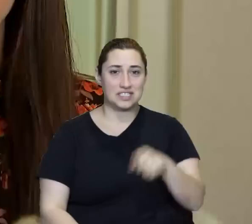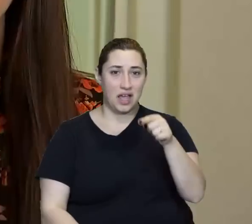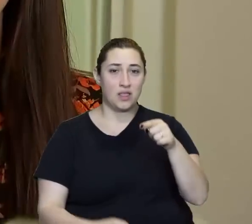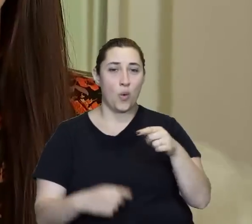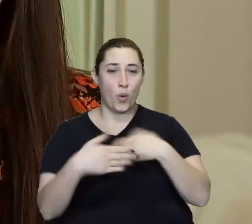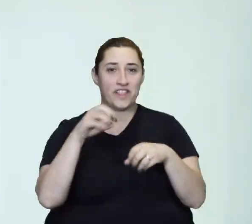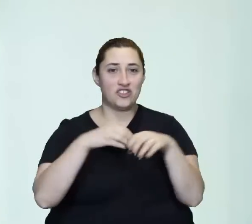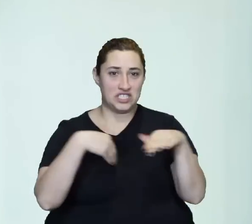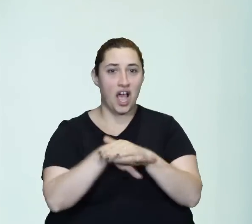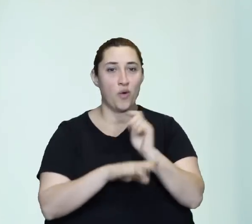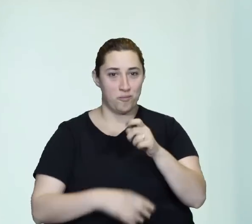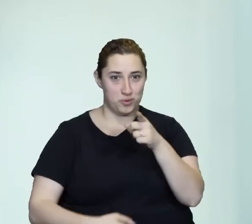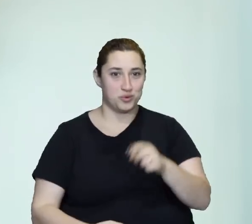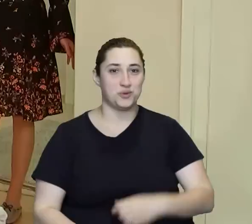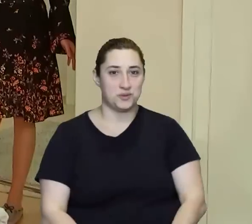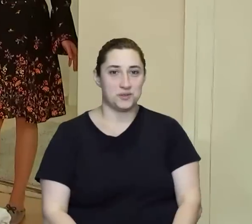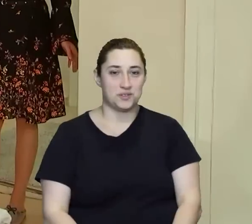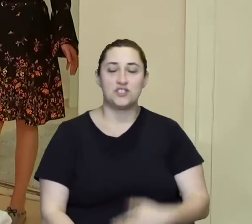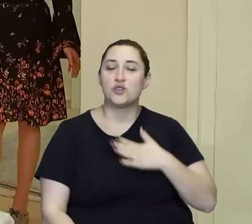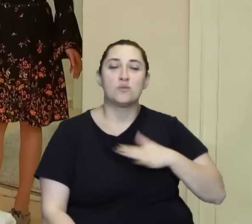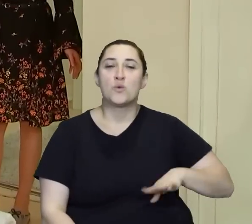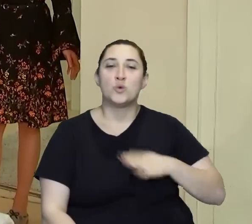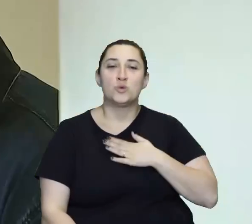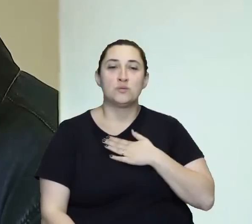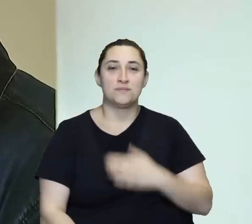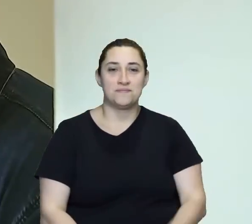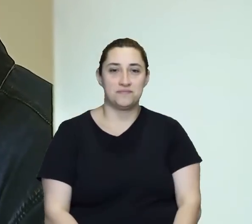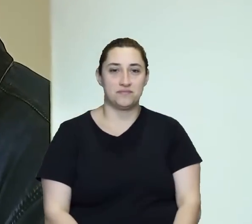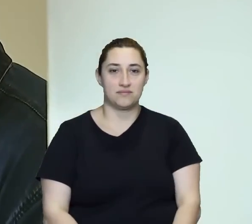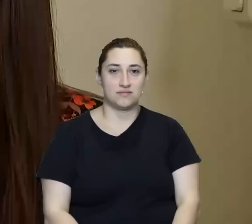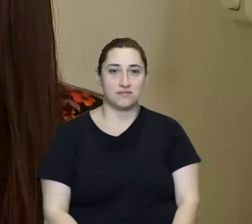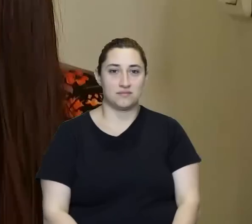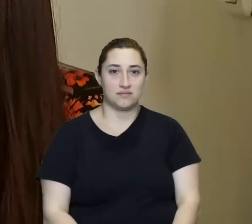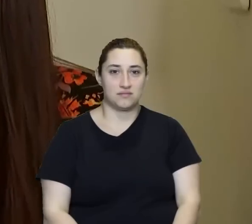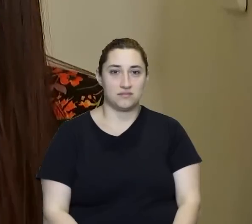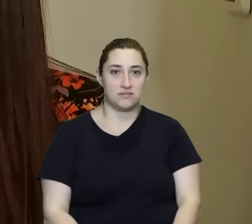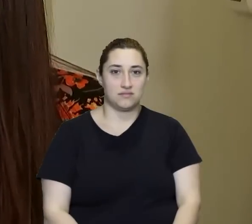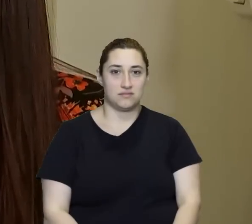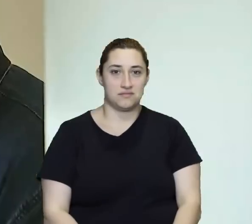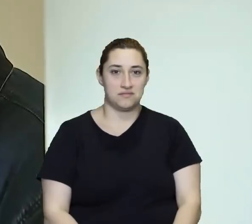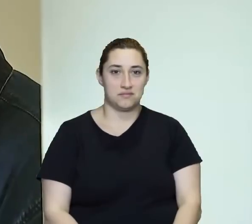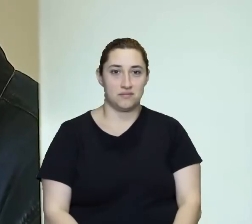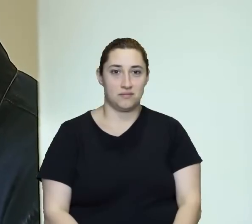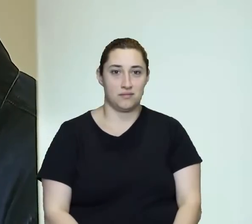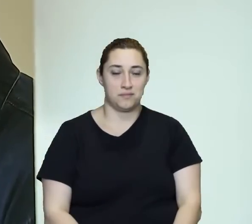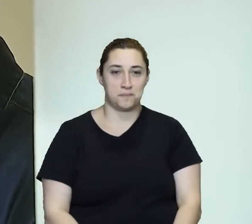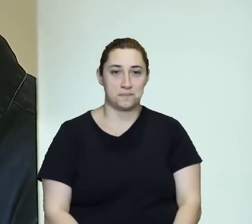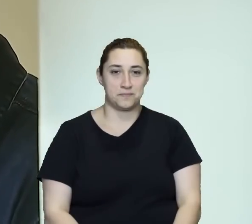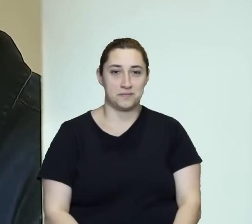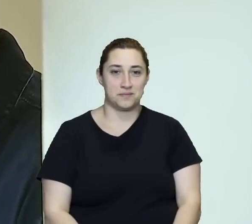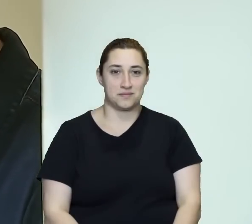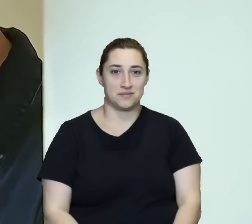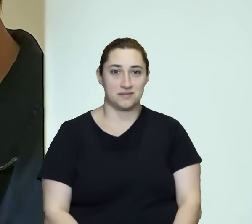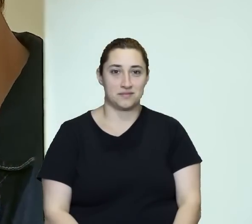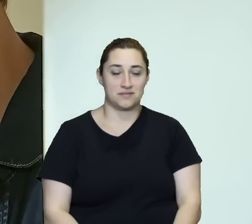Saklıyorsun onu odada. Ömer gülümsüyor. Canım oğlum benim. Yeniden sarıldılar. Zehra ne yapacağız diye omuz kaldırdı Ömer'e. Ömer